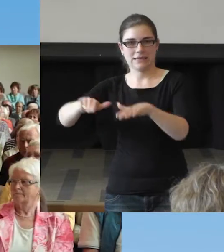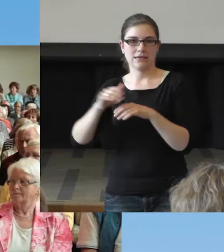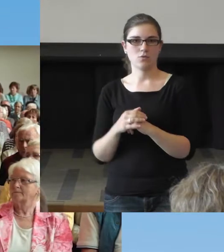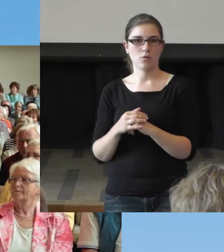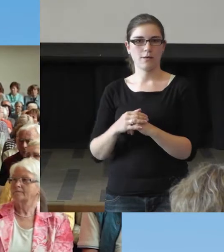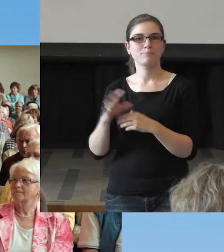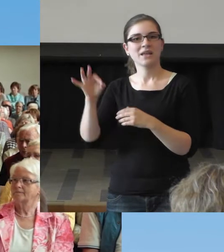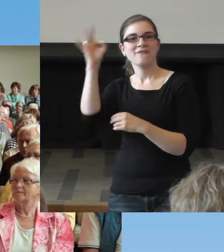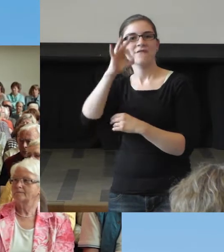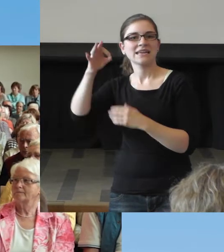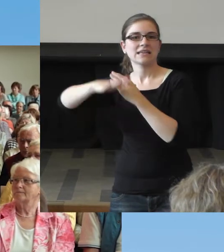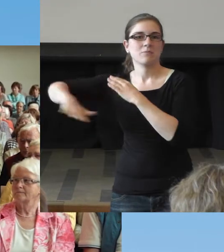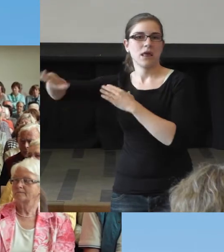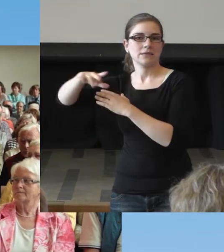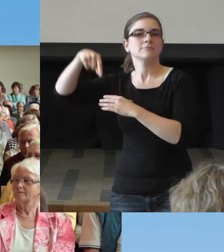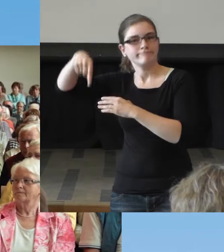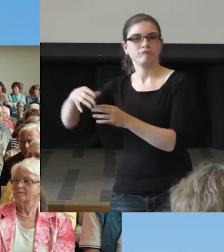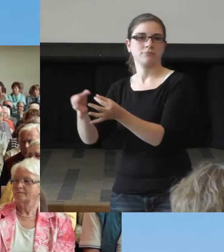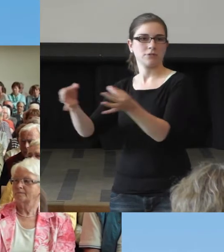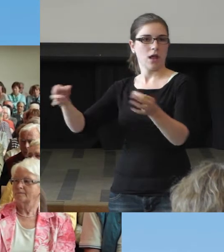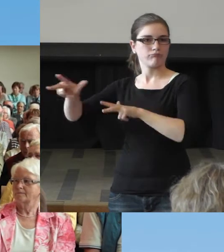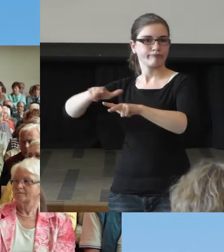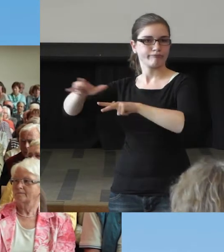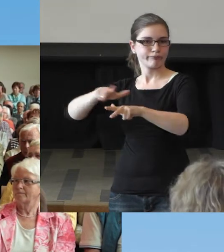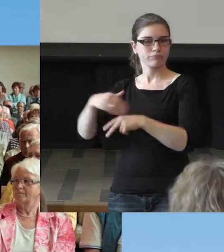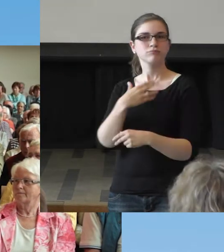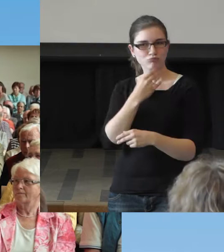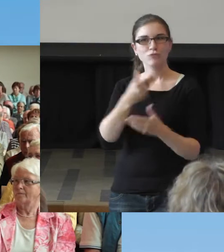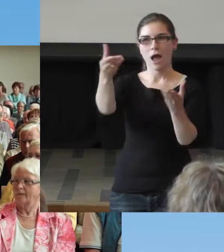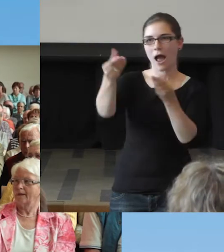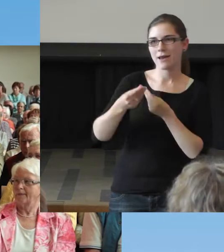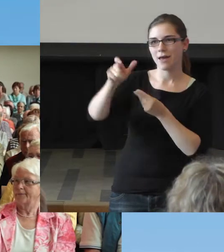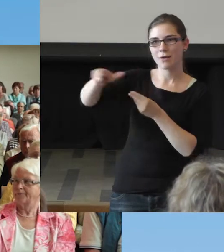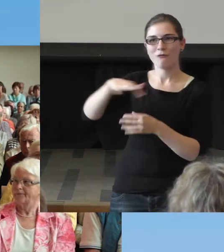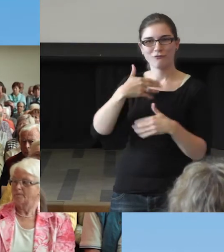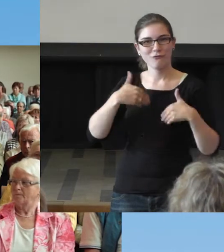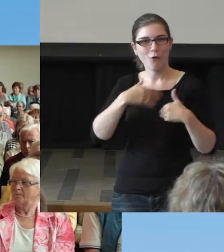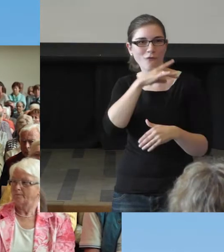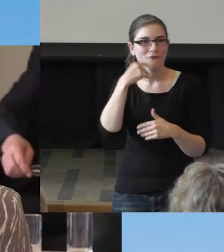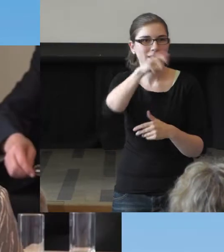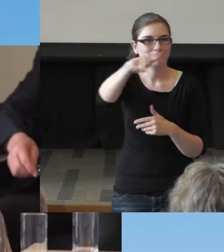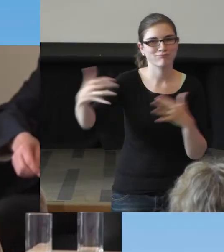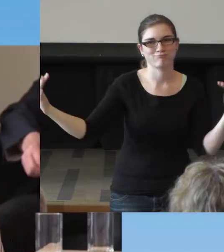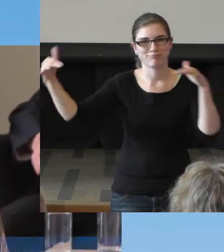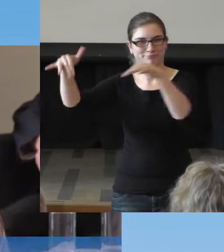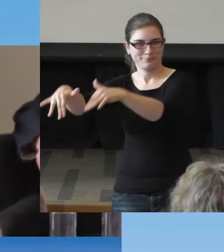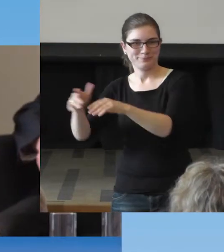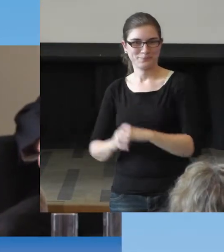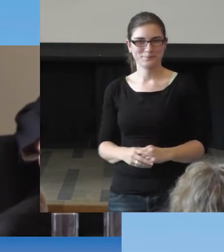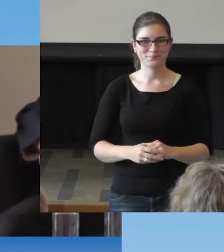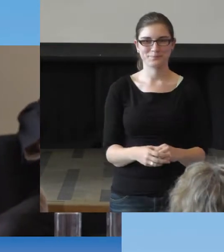Friedrichsplatzes stattfindet. Dazu möchte ich Sie gerne einladen, würde mich freuen, wenn viele kommen. So und nun